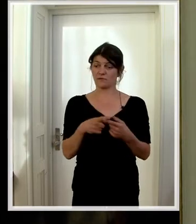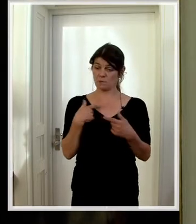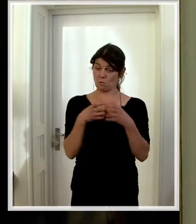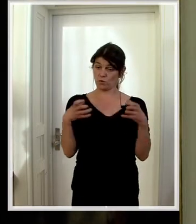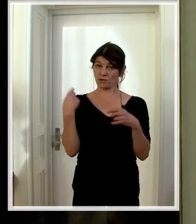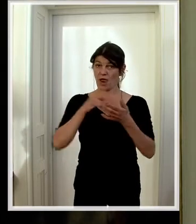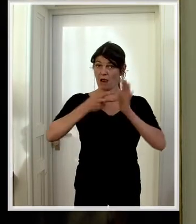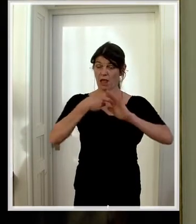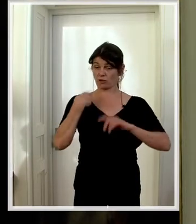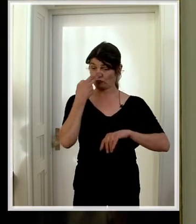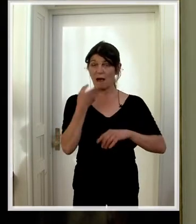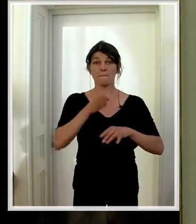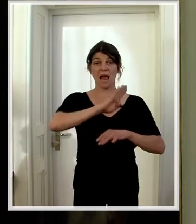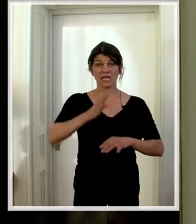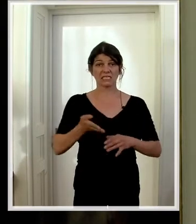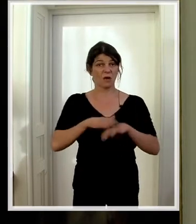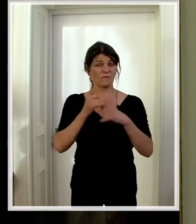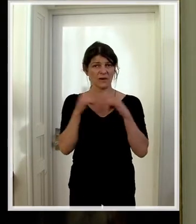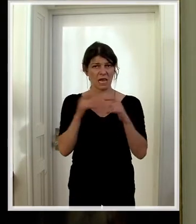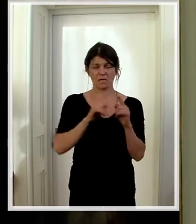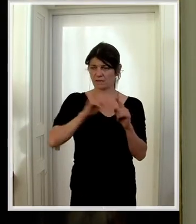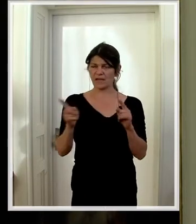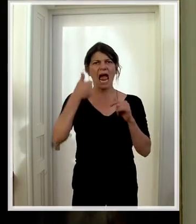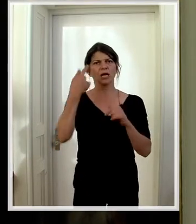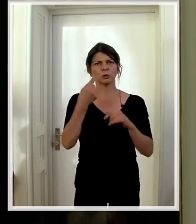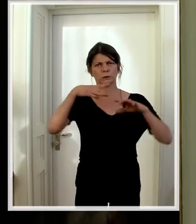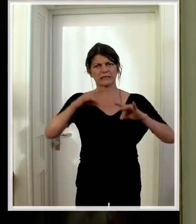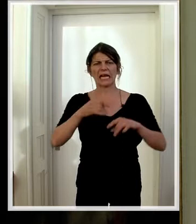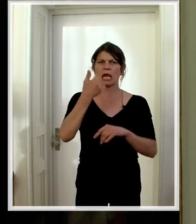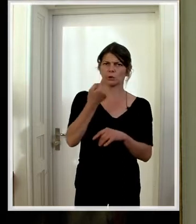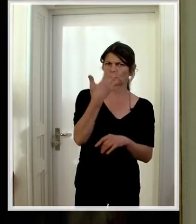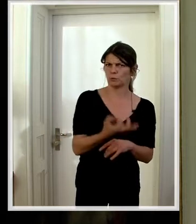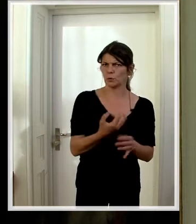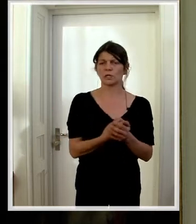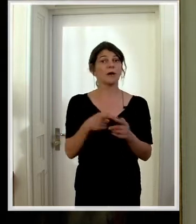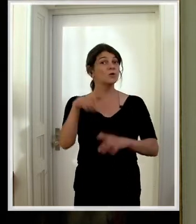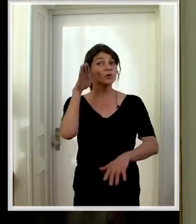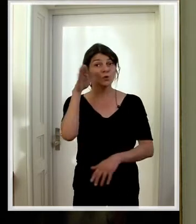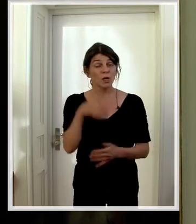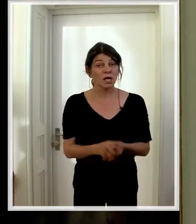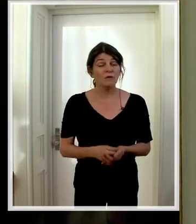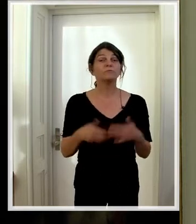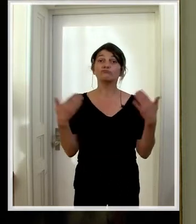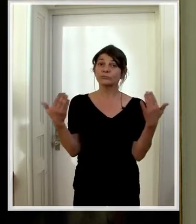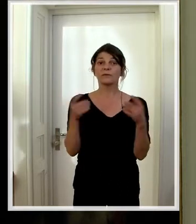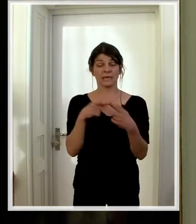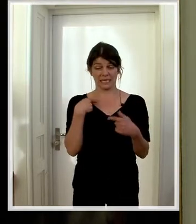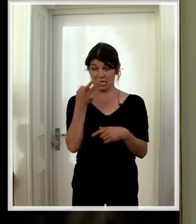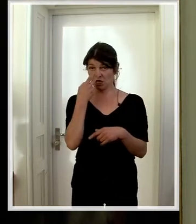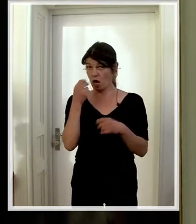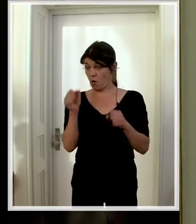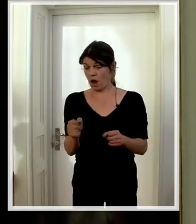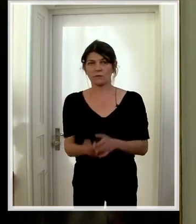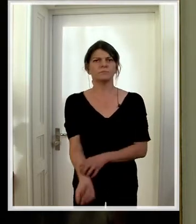Busfahrplan schaut, von Balzers auf Feldkirch, etwa eine Stunde um 10, Stunde um 5 Minuten. Und in Zukunft, wenn man schaut, könnte man